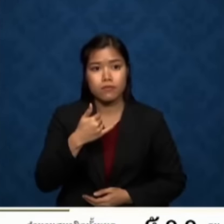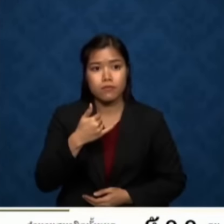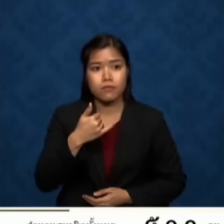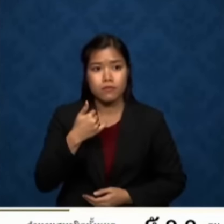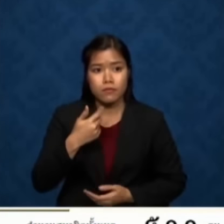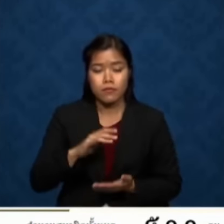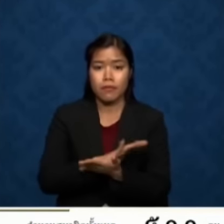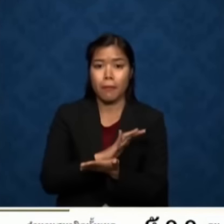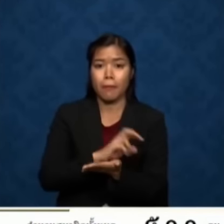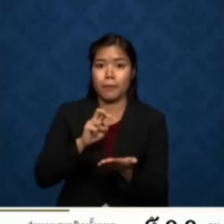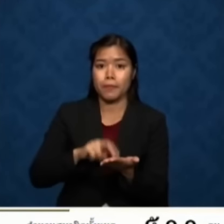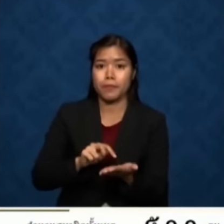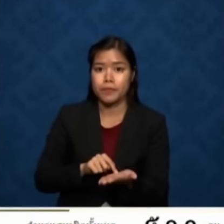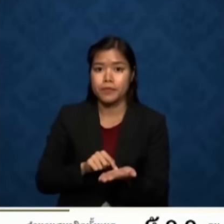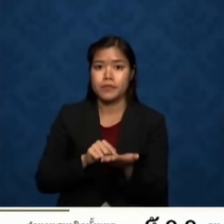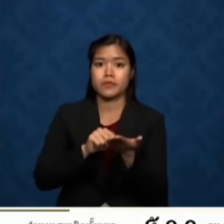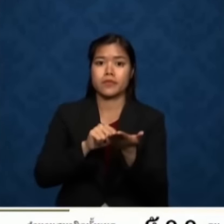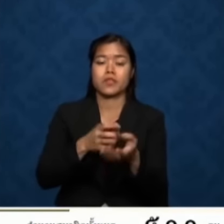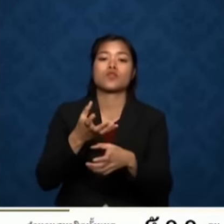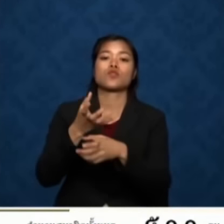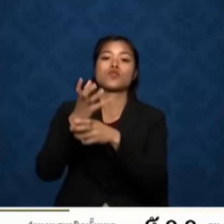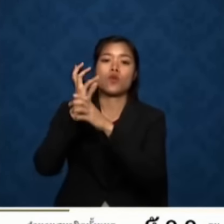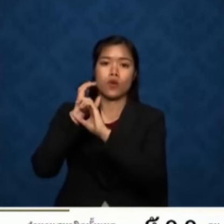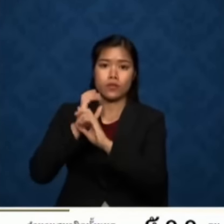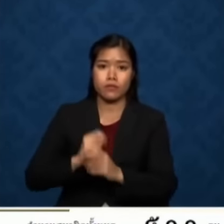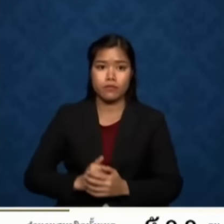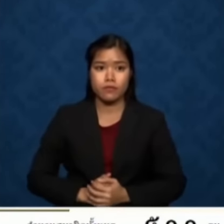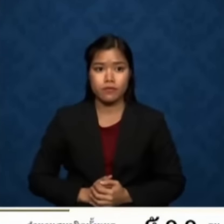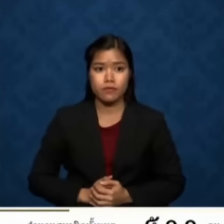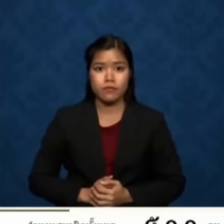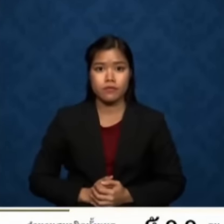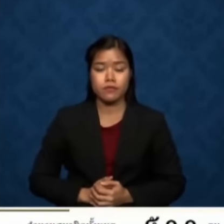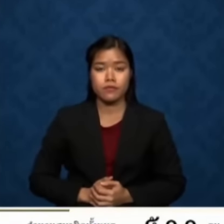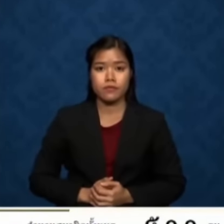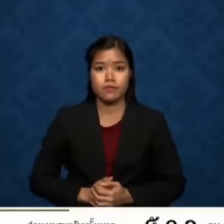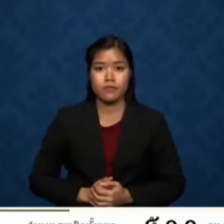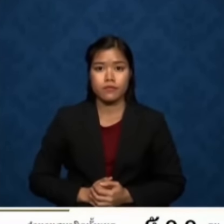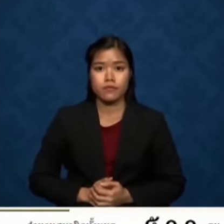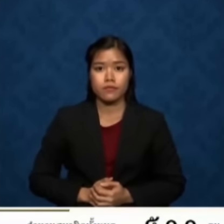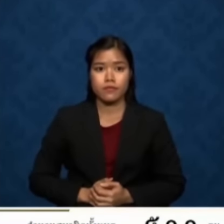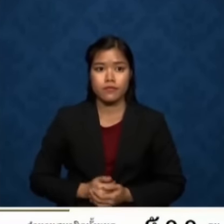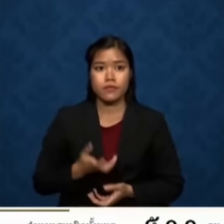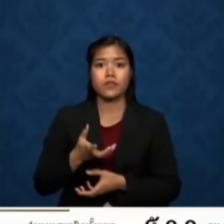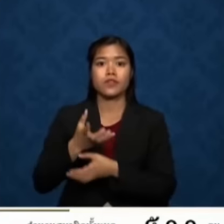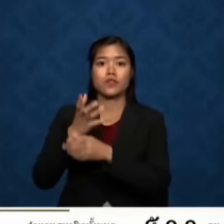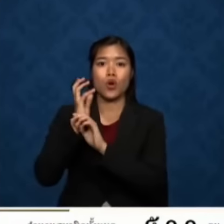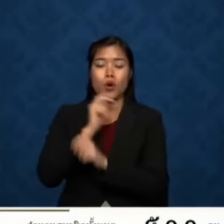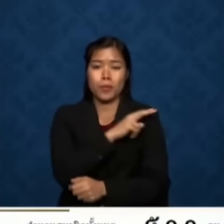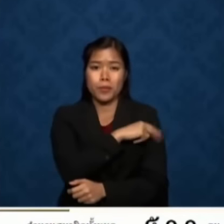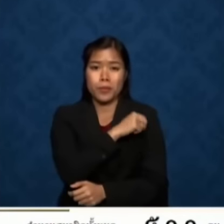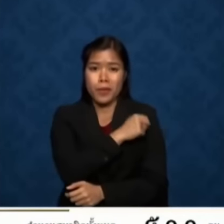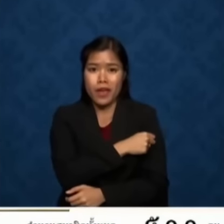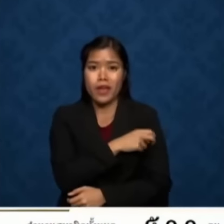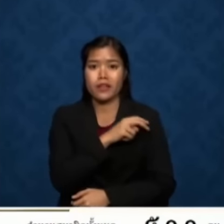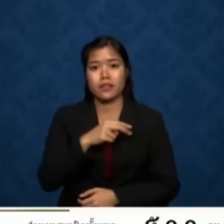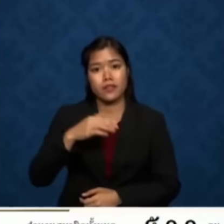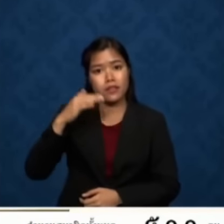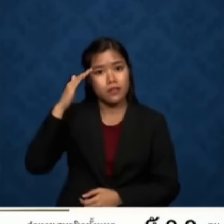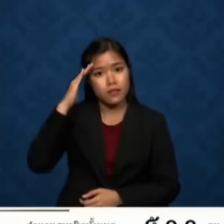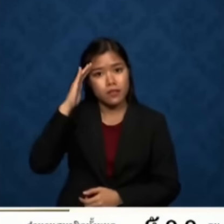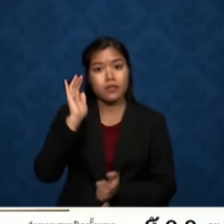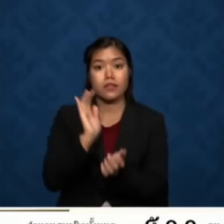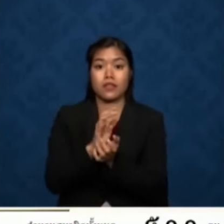ทำหนังสือย้อนกลับไปอีกย้อนกลับไปหาแพทย์โรงพยาบาลตำรวจจนกระทั่